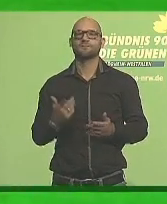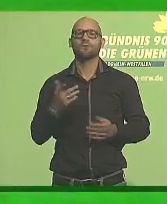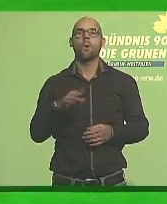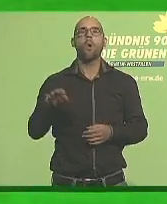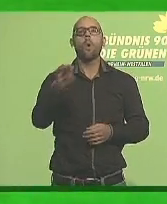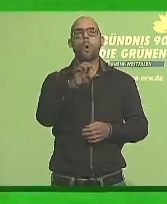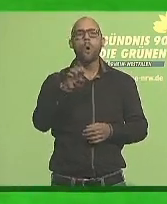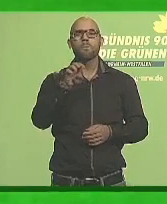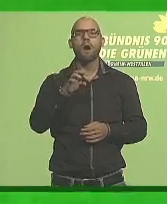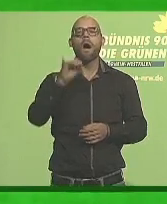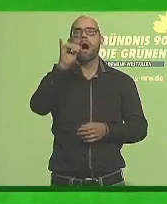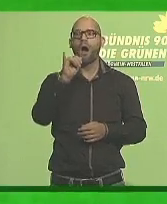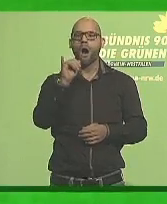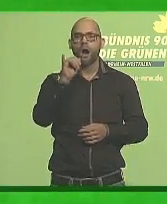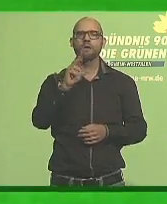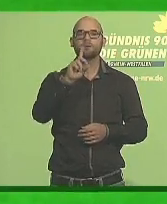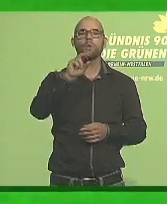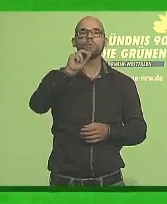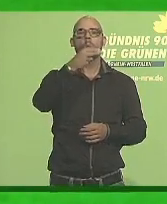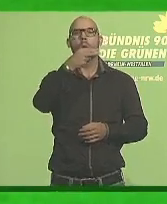Doha, Oslo.